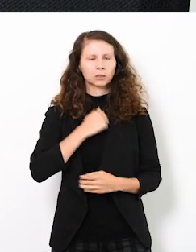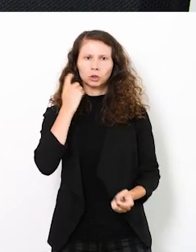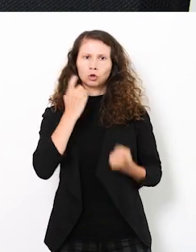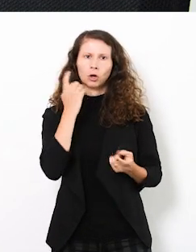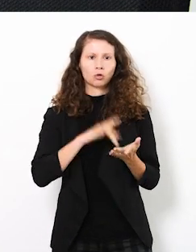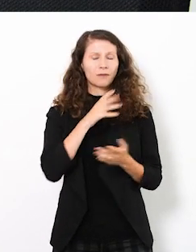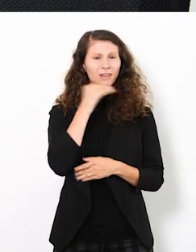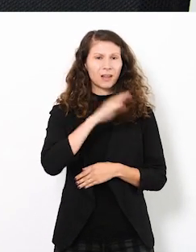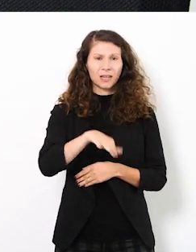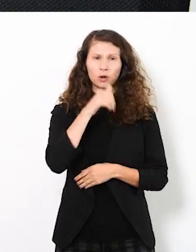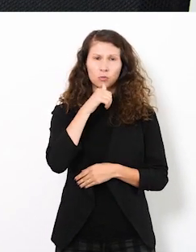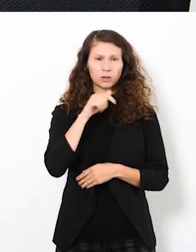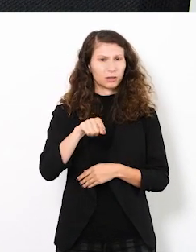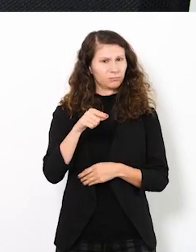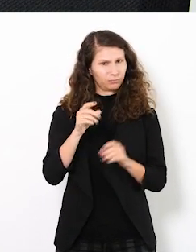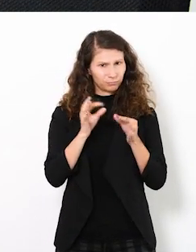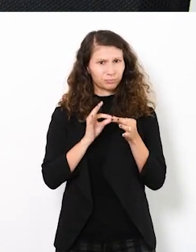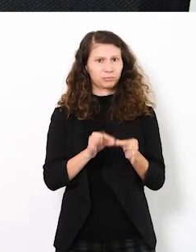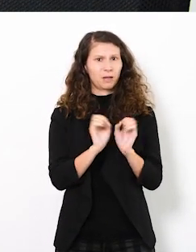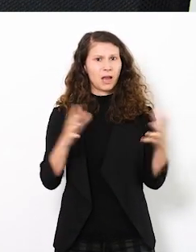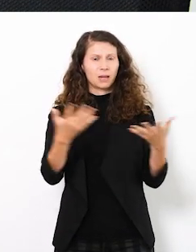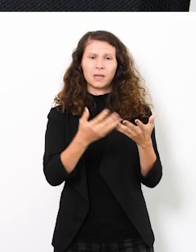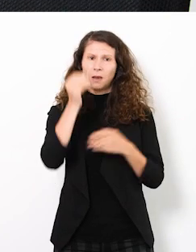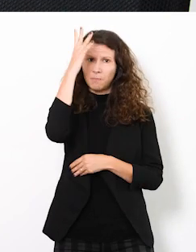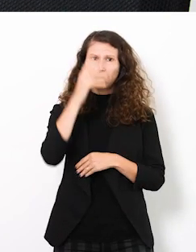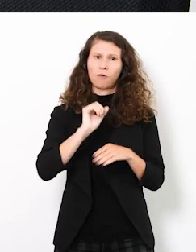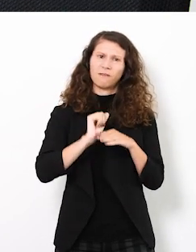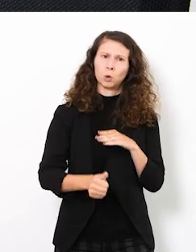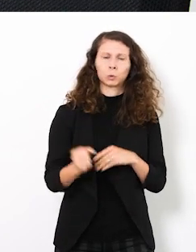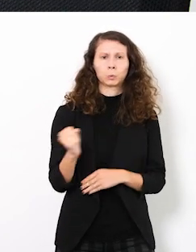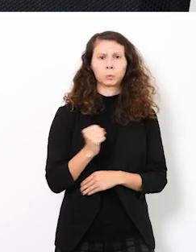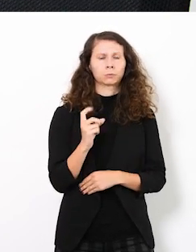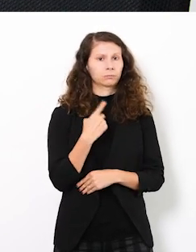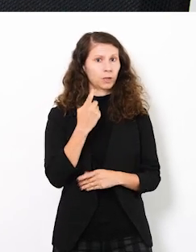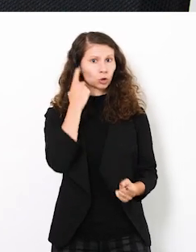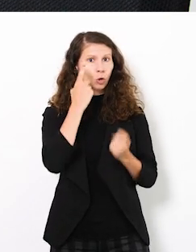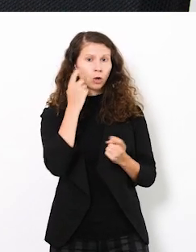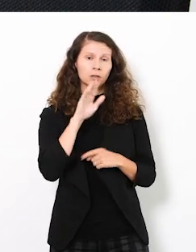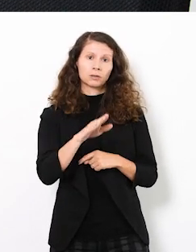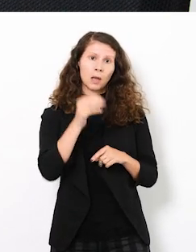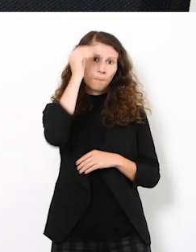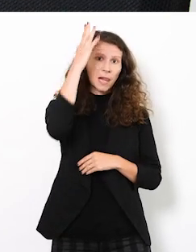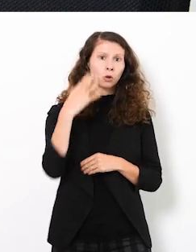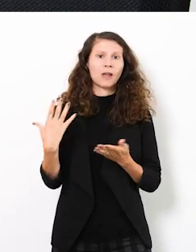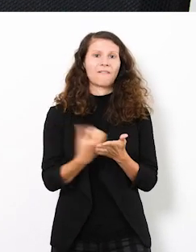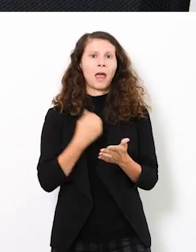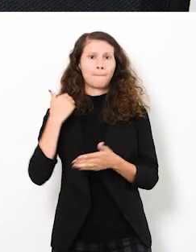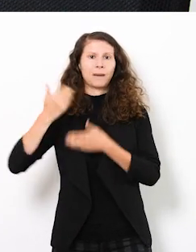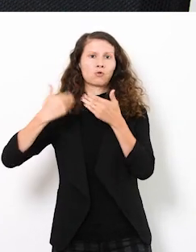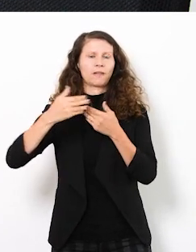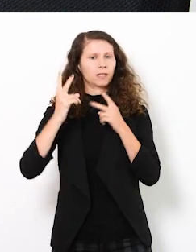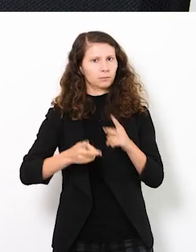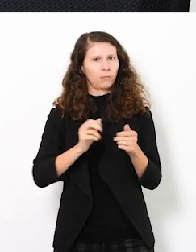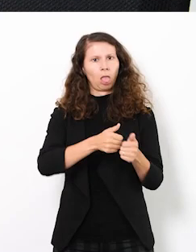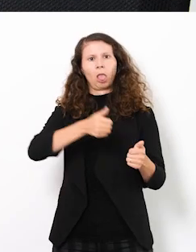in der Pandemie wirklich deutliche Bildungsverluste erlitten haben, dass sich diese durch ihre ganze Bildungs- und Erwerbsbiografie ziehen. Was wollen Sie wirklich